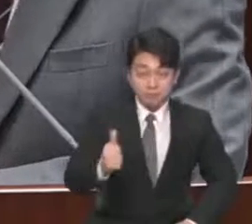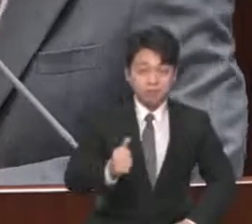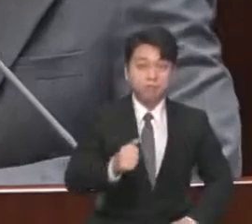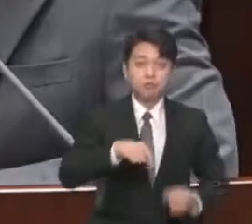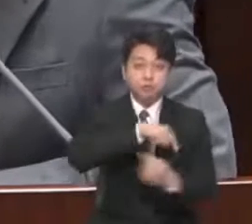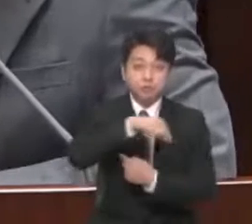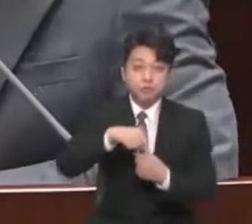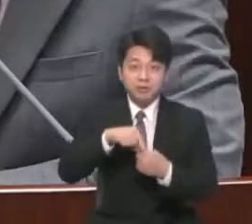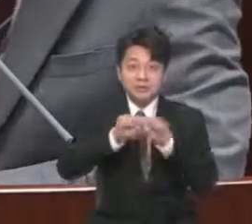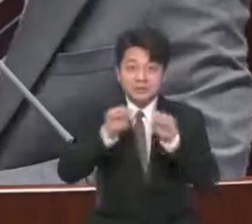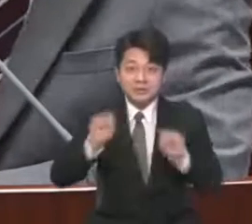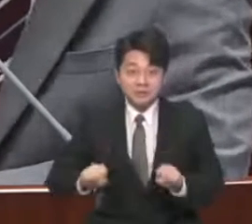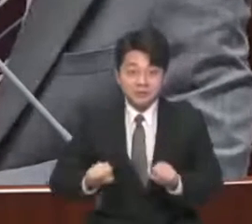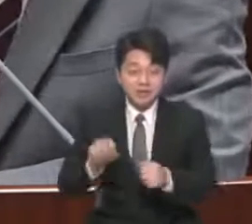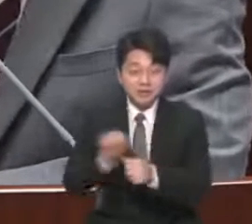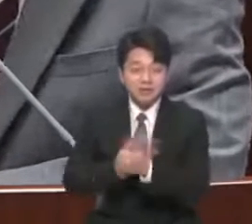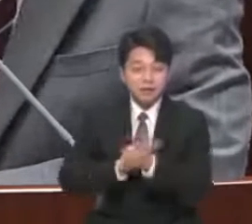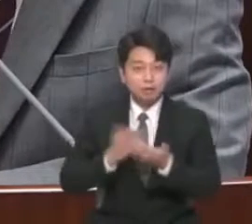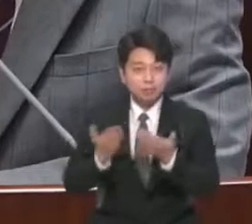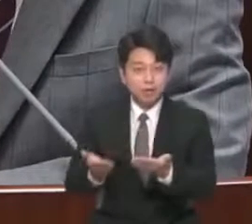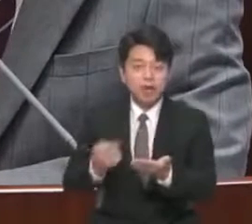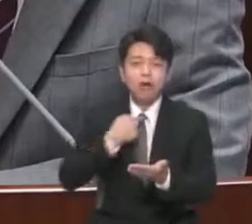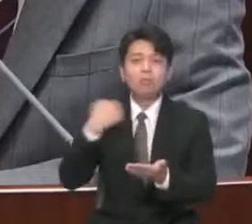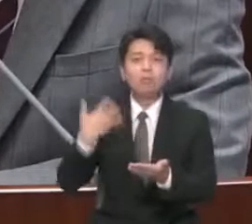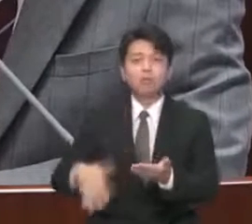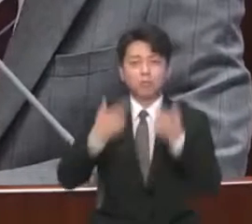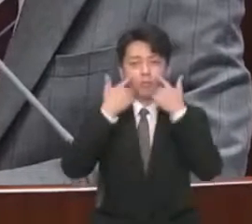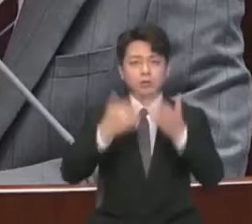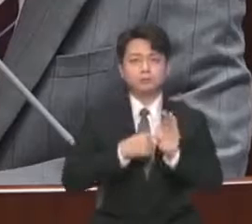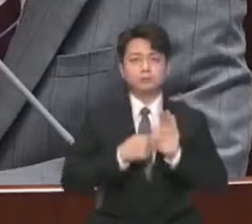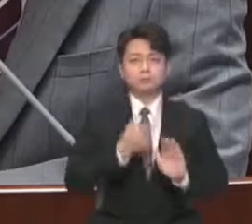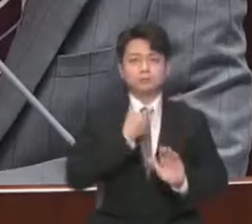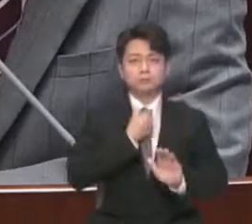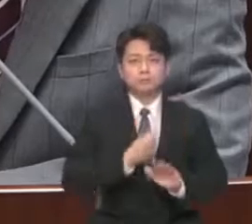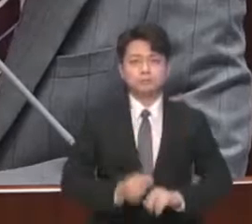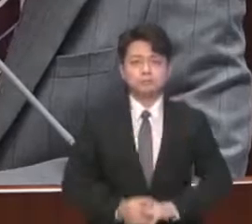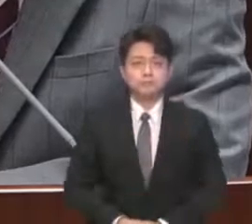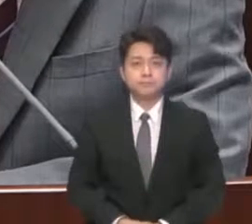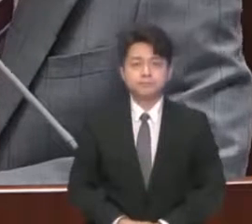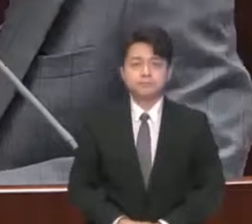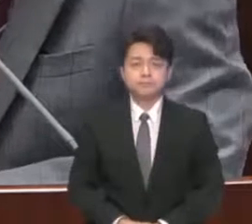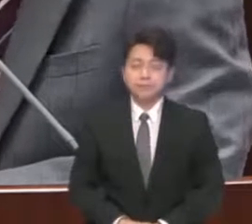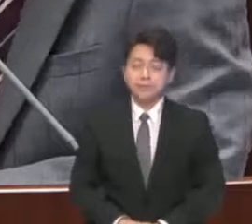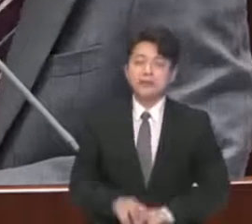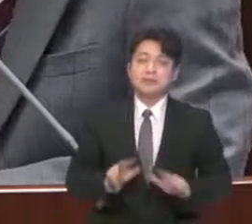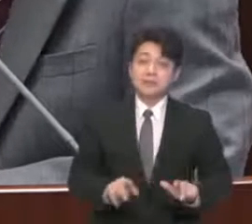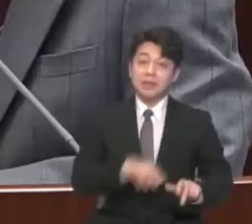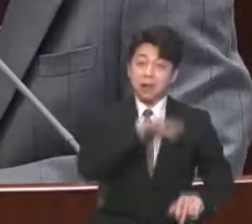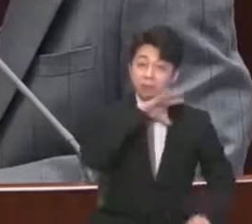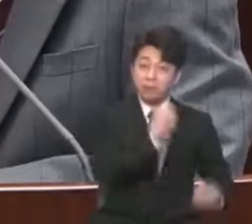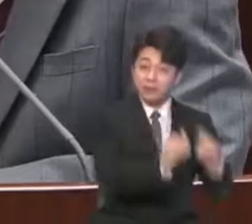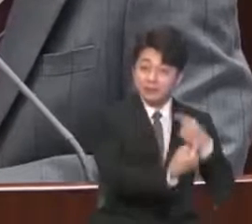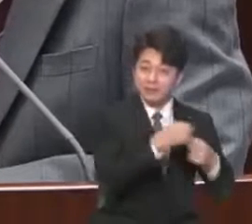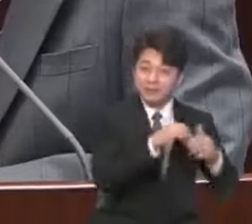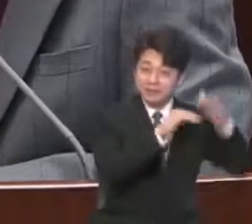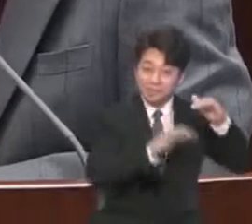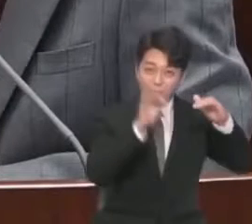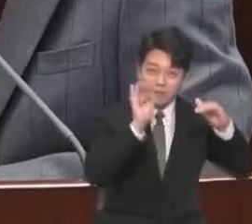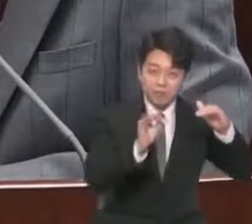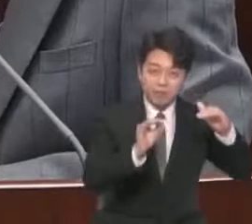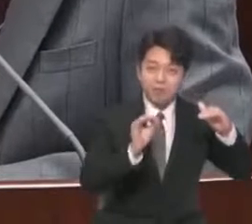이 친구는 서일병 그 부상보다 더 큰 십자인대 파열로 병가 나갔다가 연장하려고